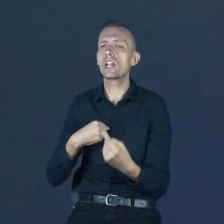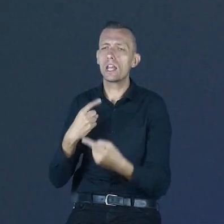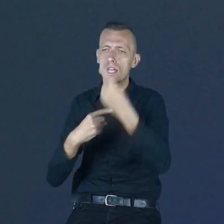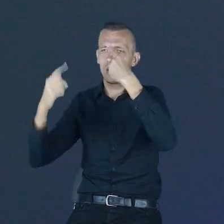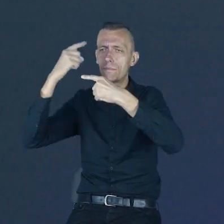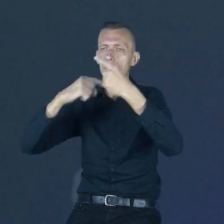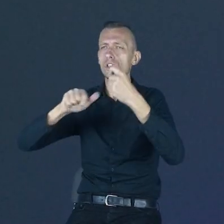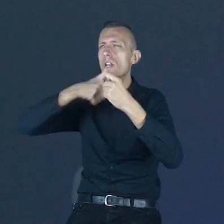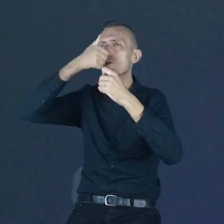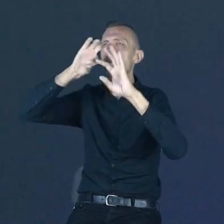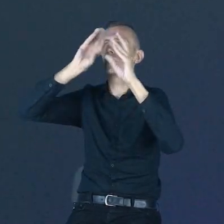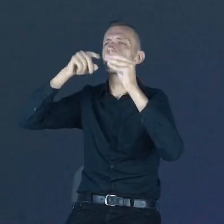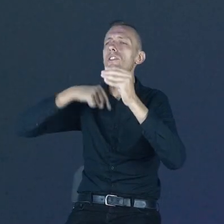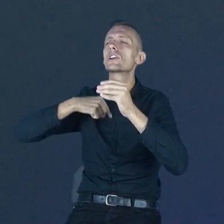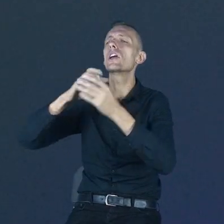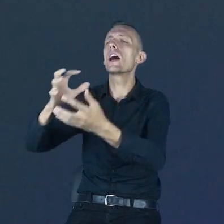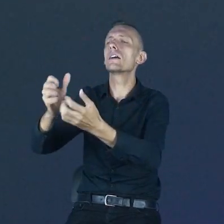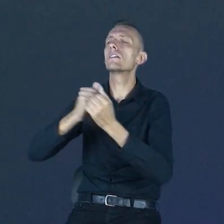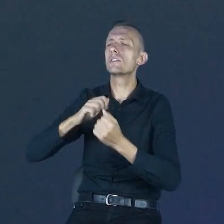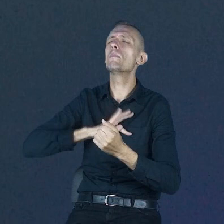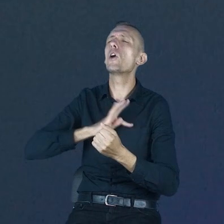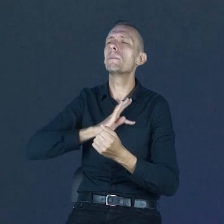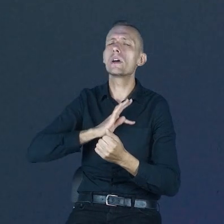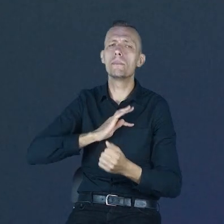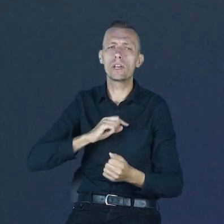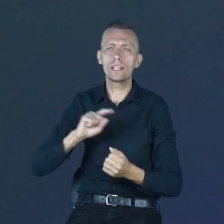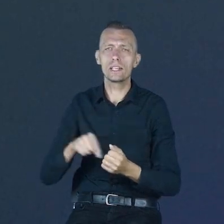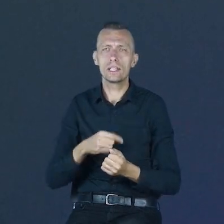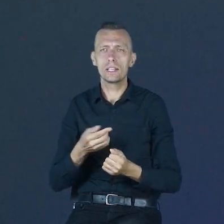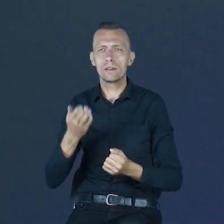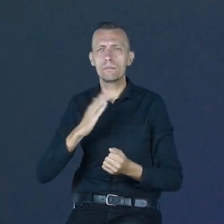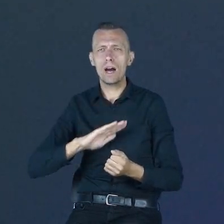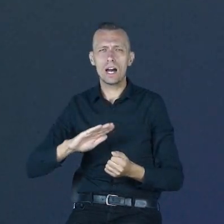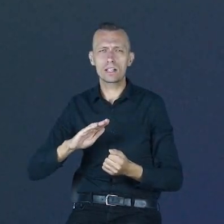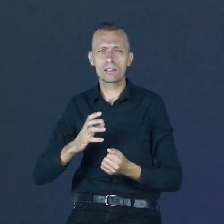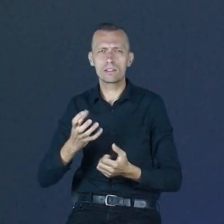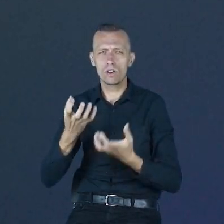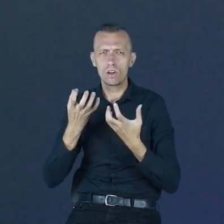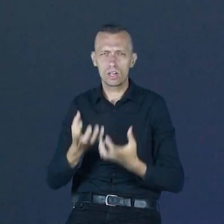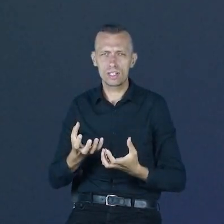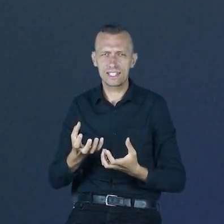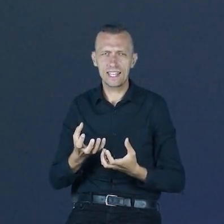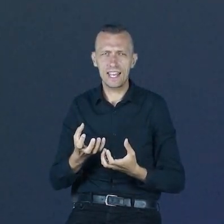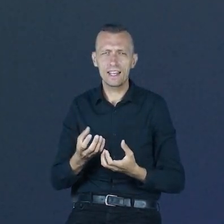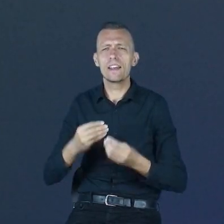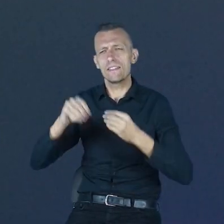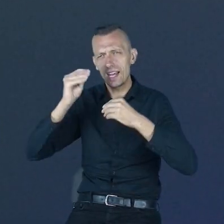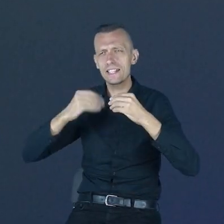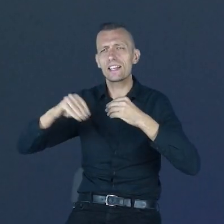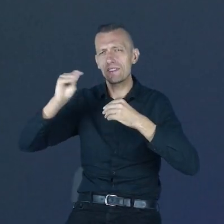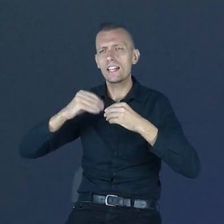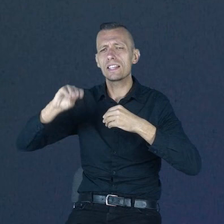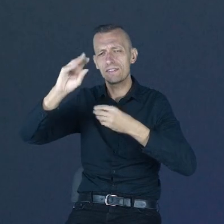wymarzymy. A i z tego rodzi się chciwy apetyt. Ten apetyt jest znacząco przewyższający nasze